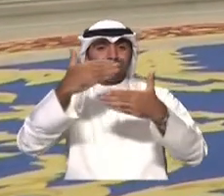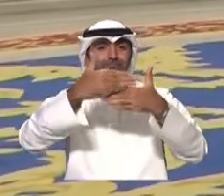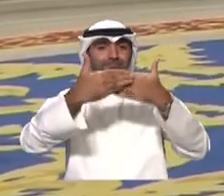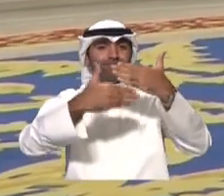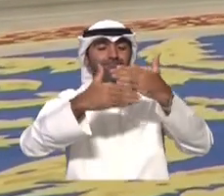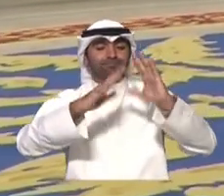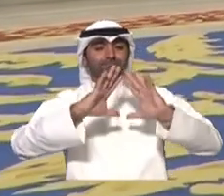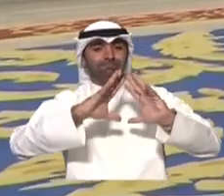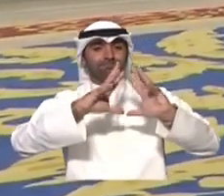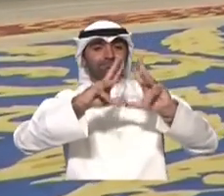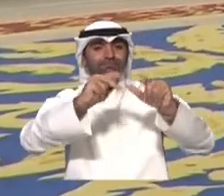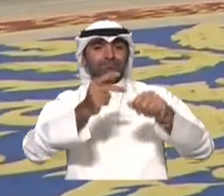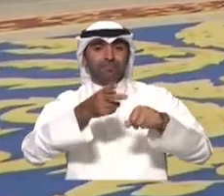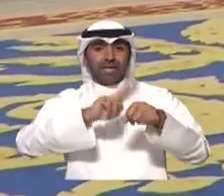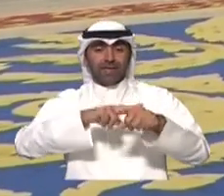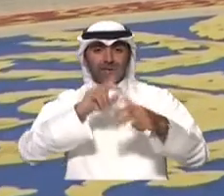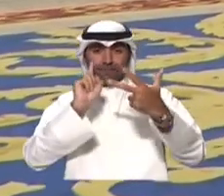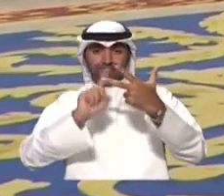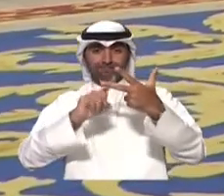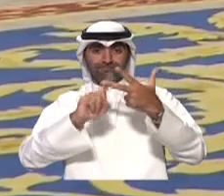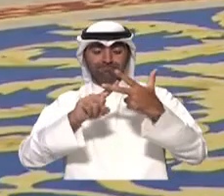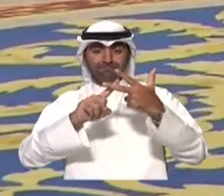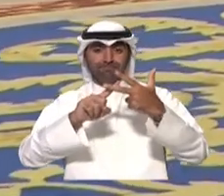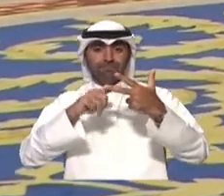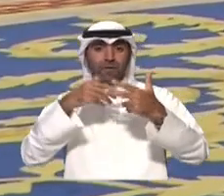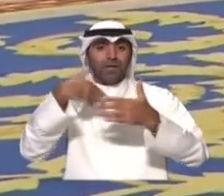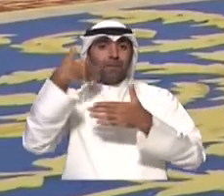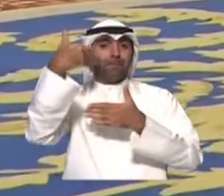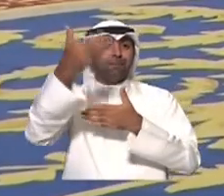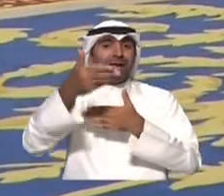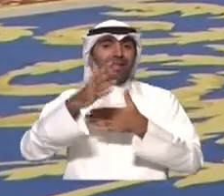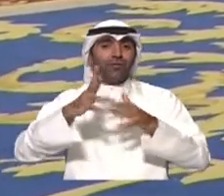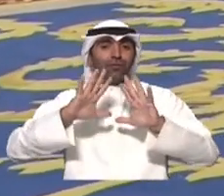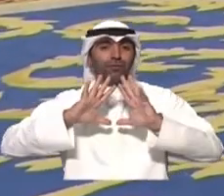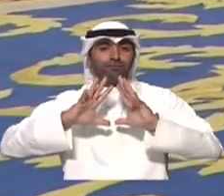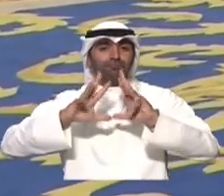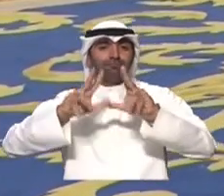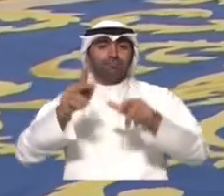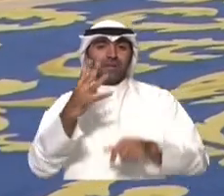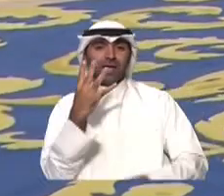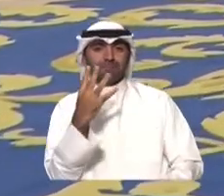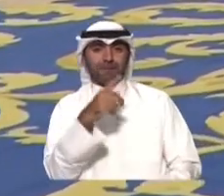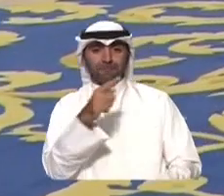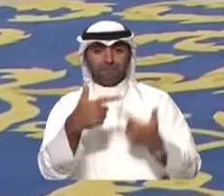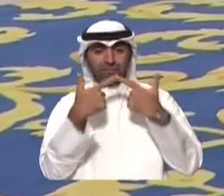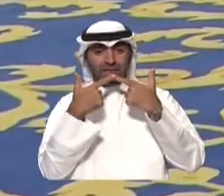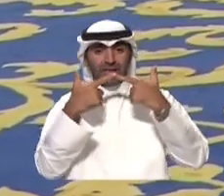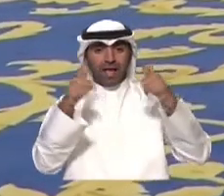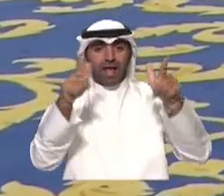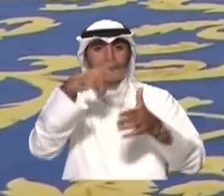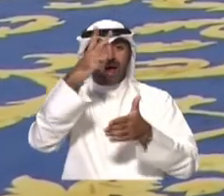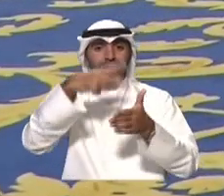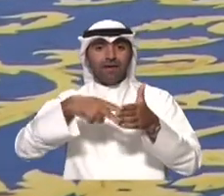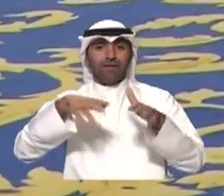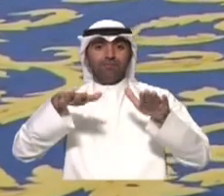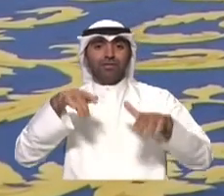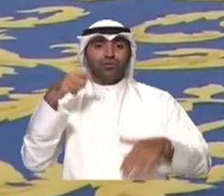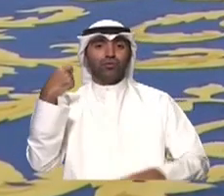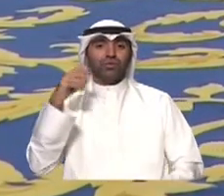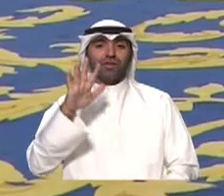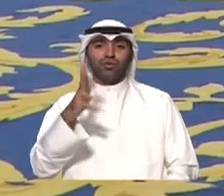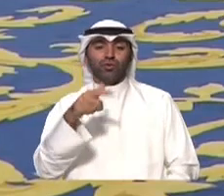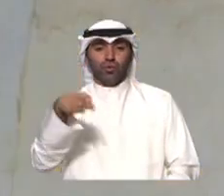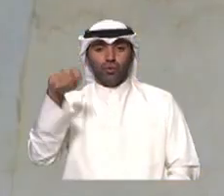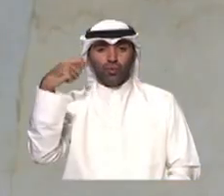وعددها 4 مشروعات. وقرر مجلس الوزراء تكليف الوزراء المعنيين بالعمل على سرعة